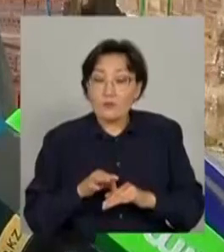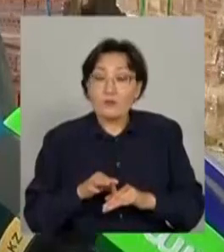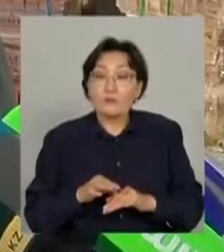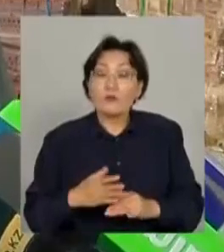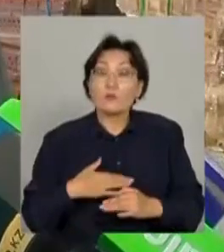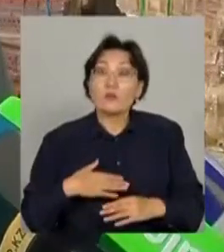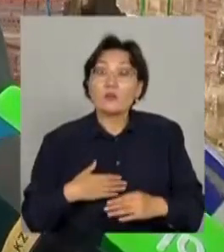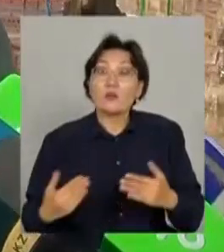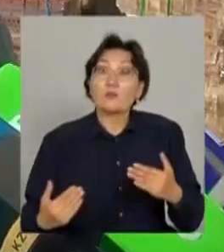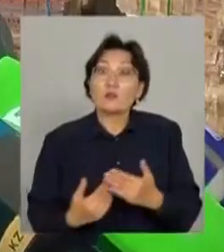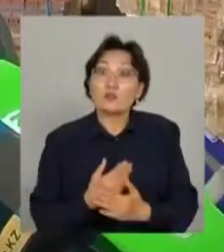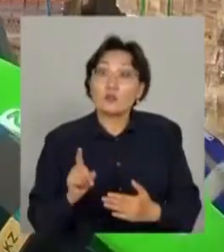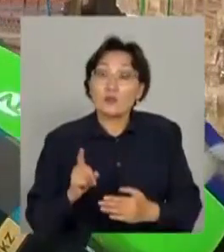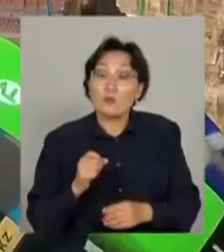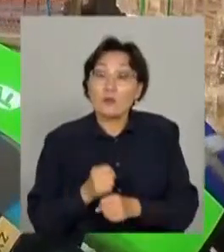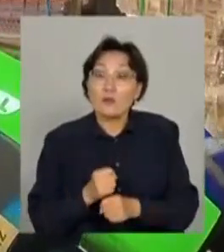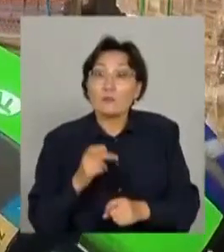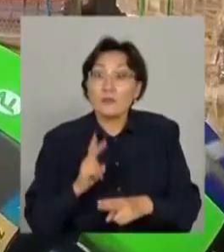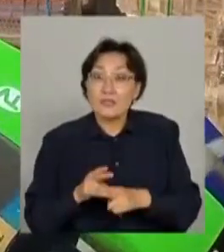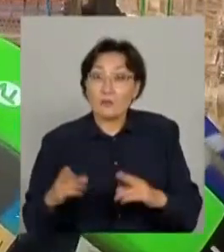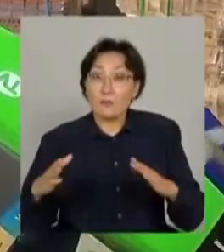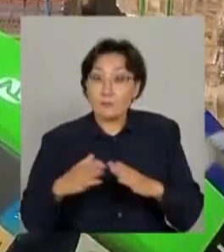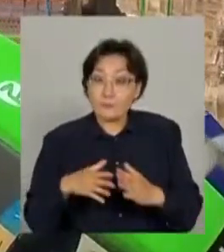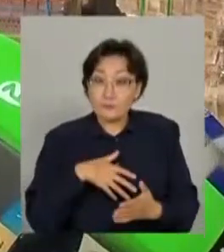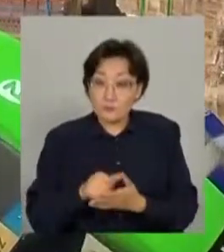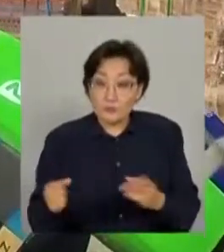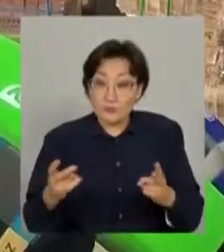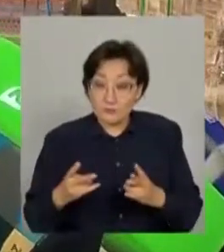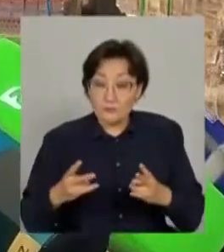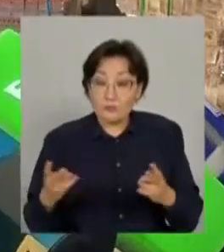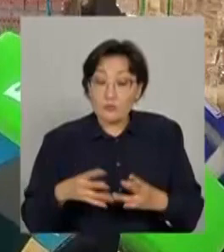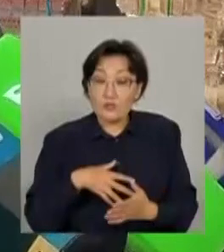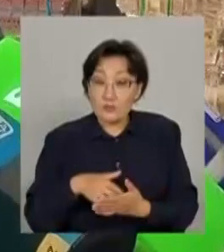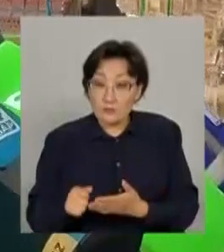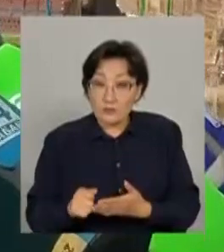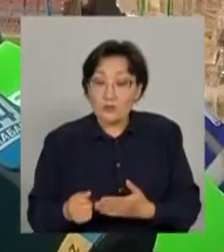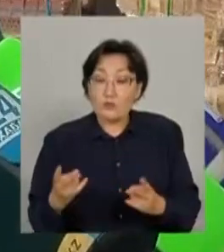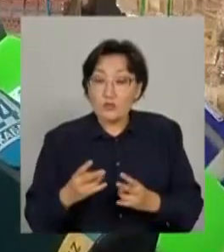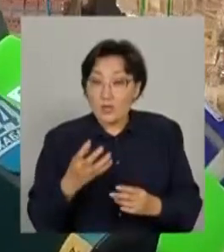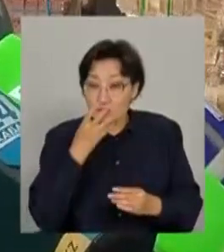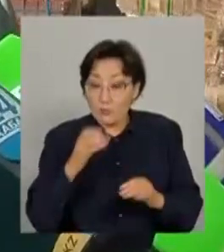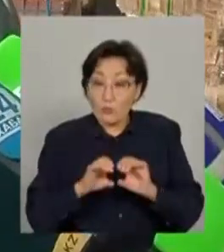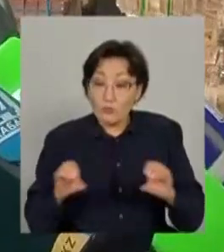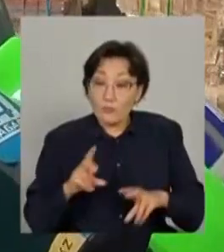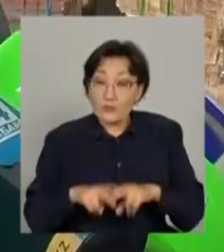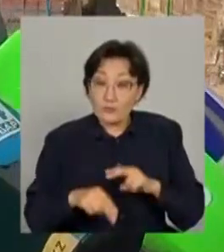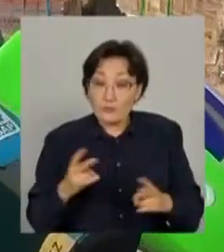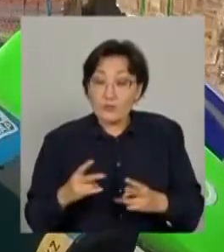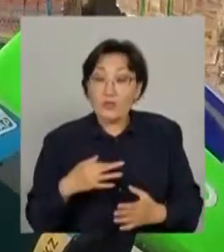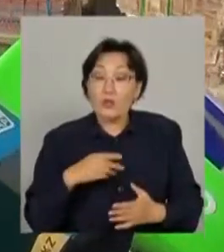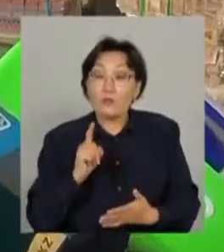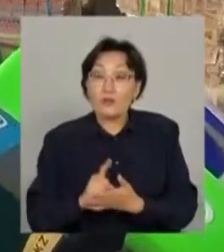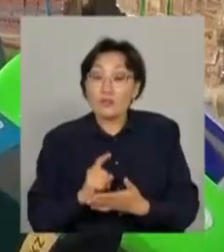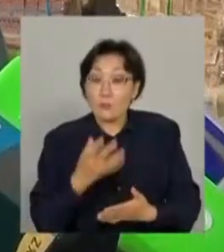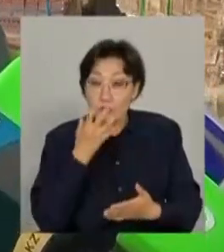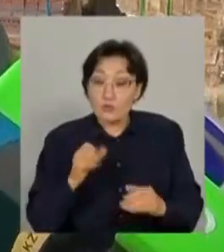же, мешает дом. Под снос надо сделать снос, чтобы сделать теплотрассу. А нам обязательно нужно тепло, для